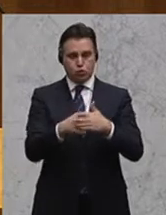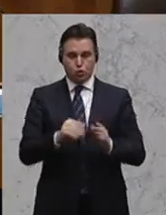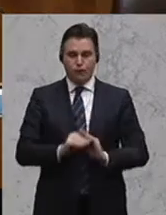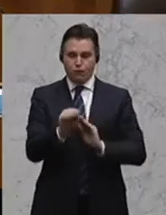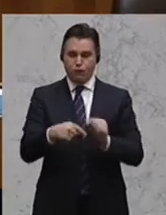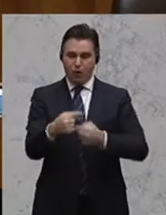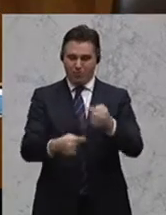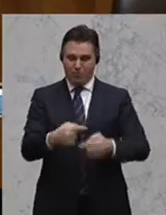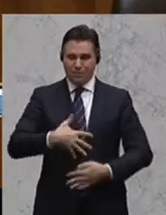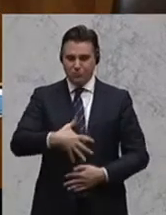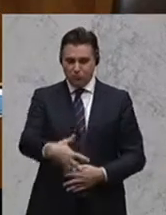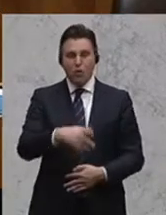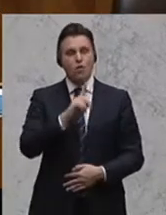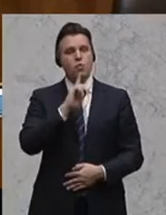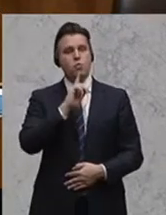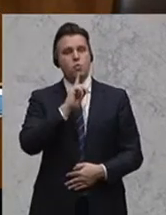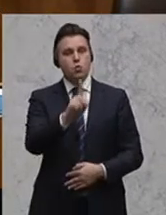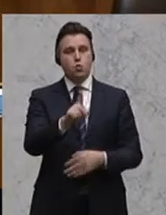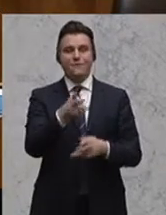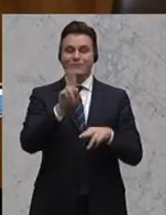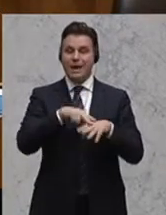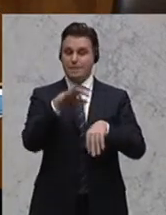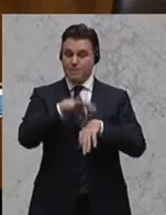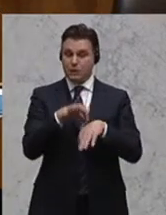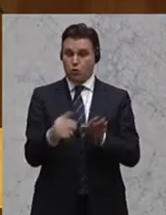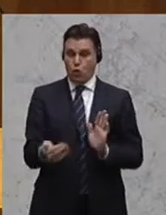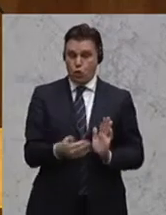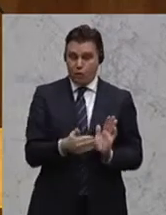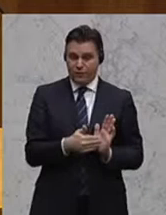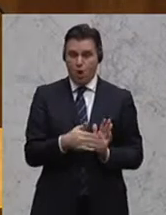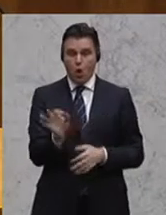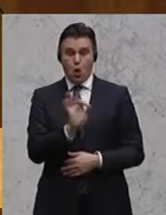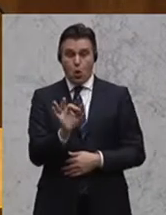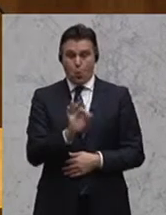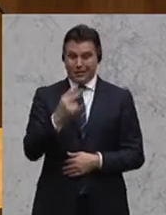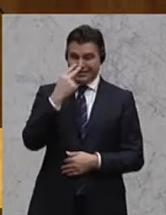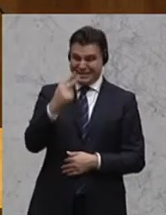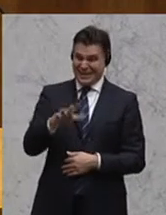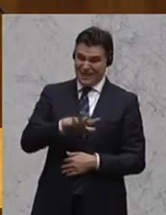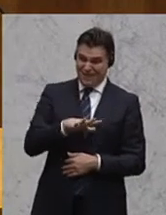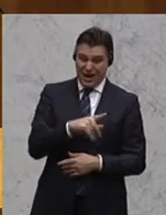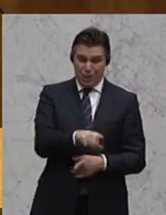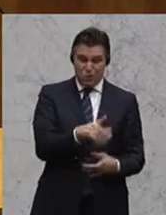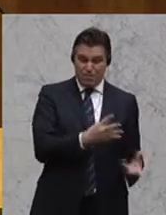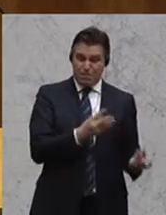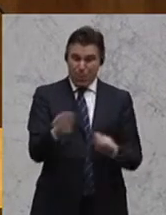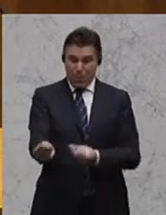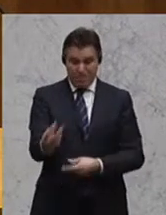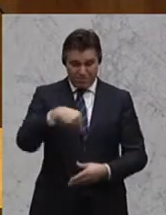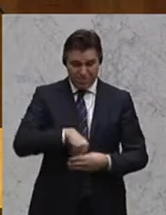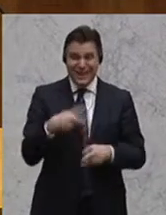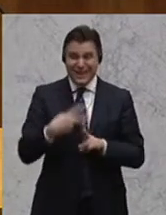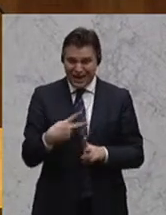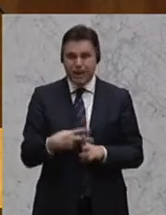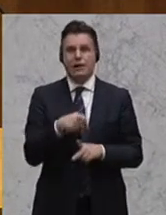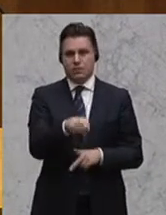bisher nur bei der medizinischen Notwendigkeit oder der Gefahr der Übertragung einer schweren Krankheit